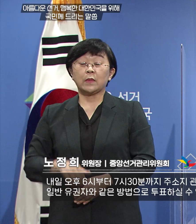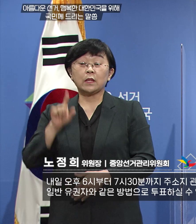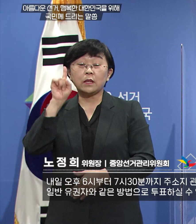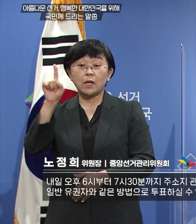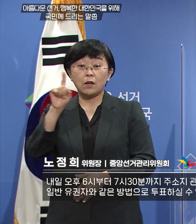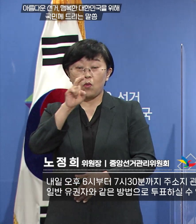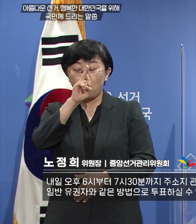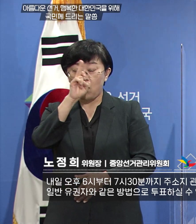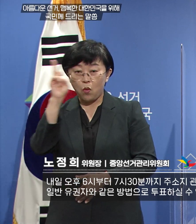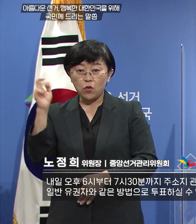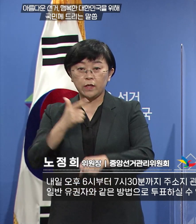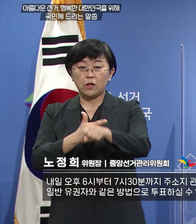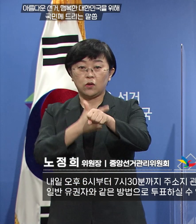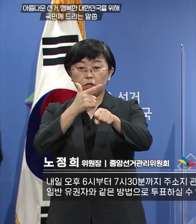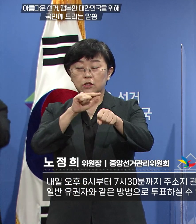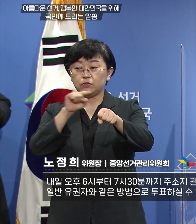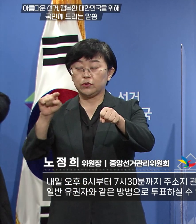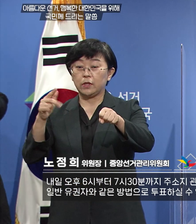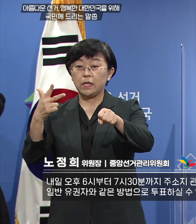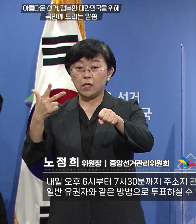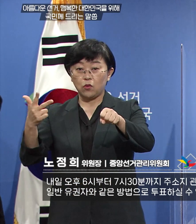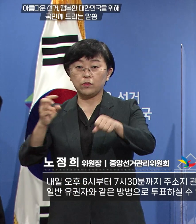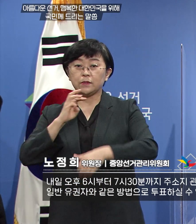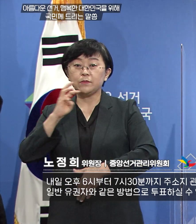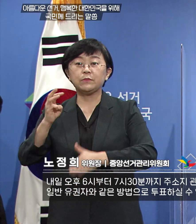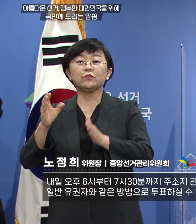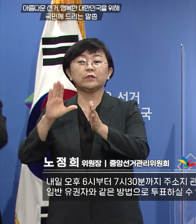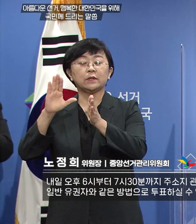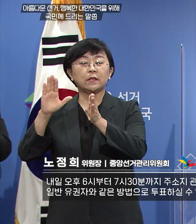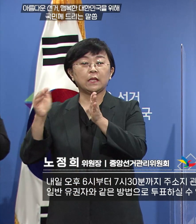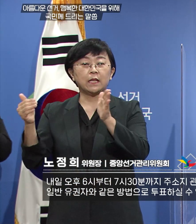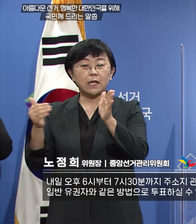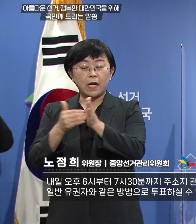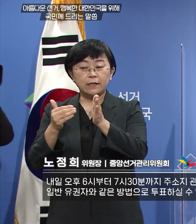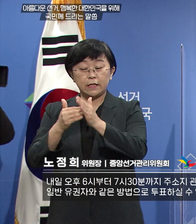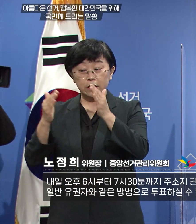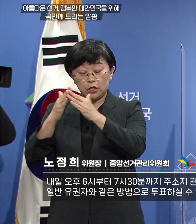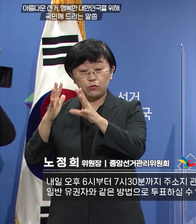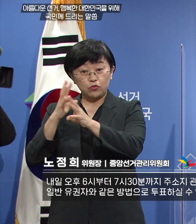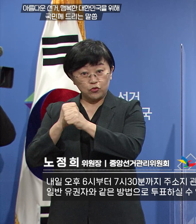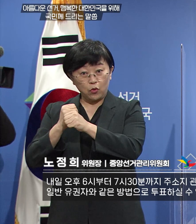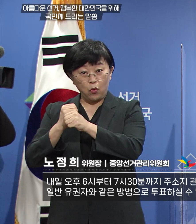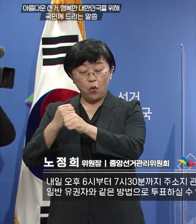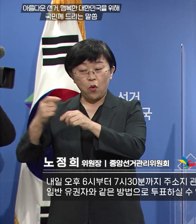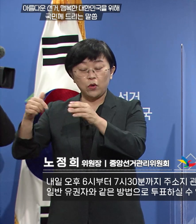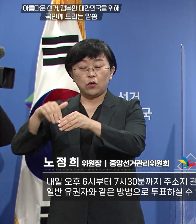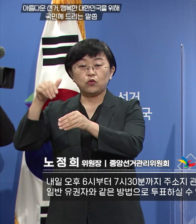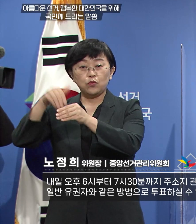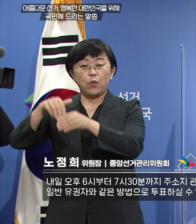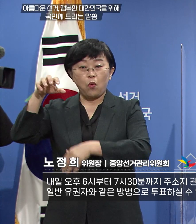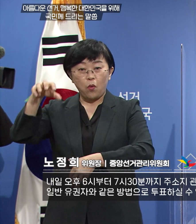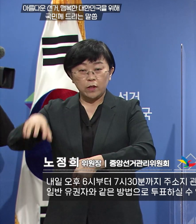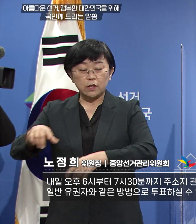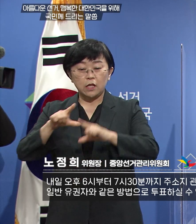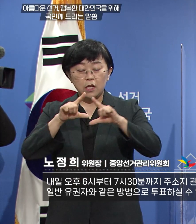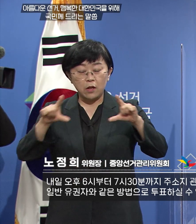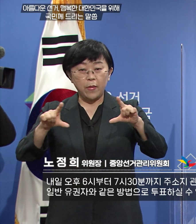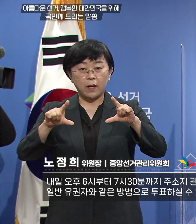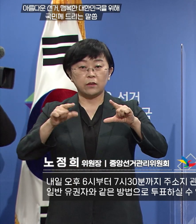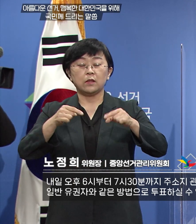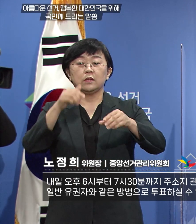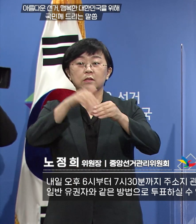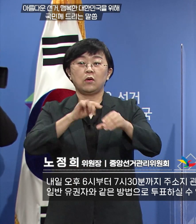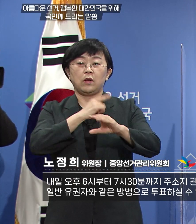내일 오후 6시부터 7시 30분까지 주소지 관할 투표소에서 일반 유권자와